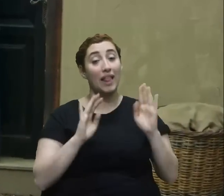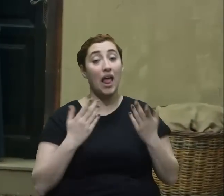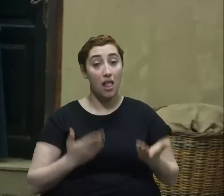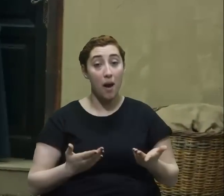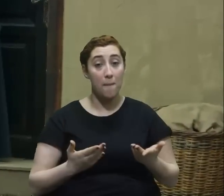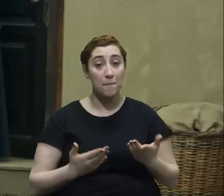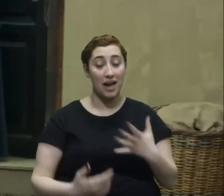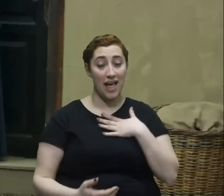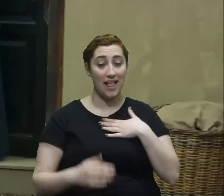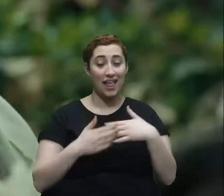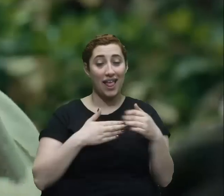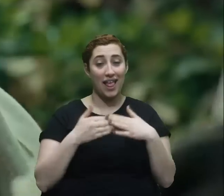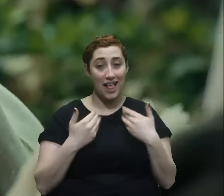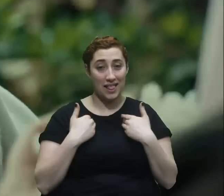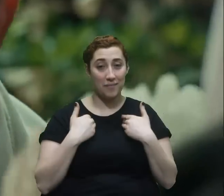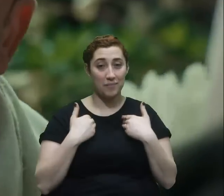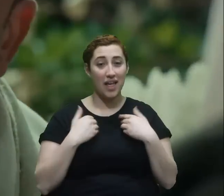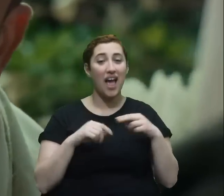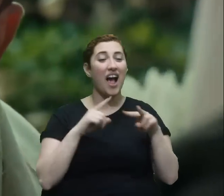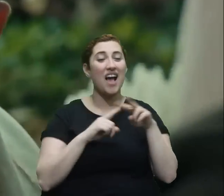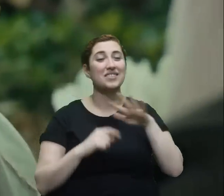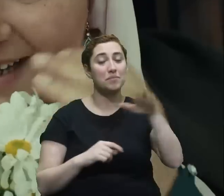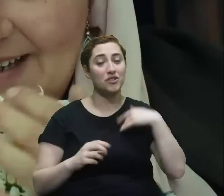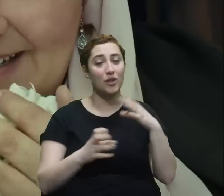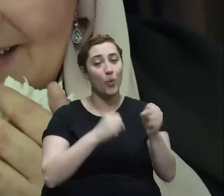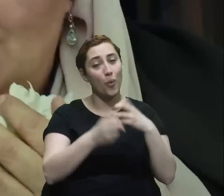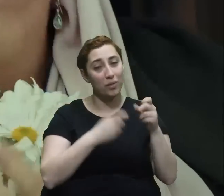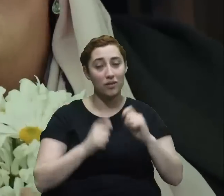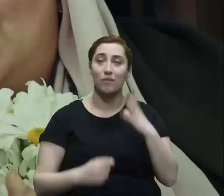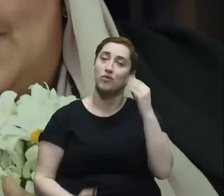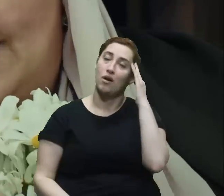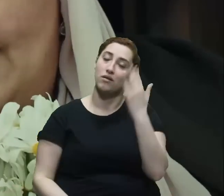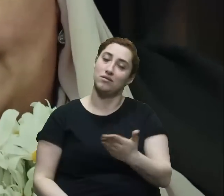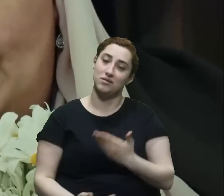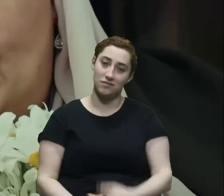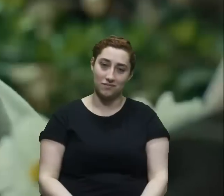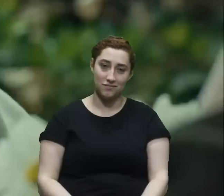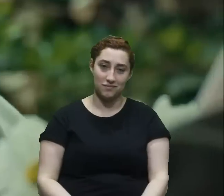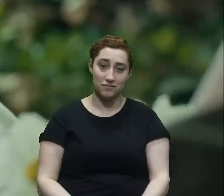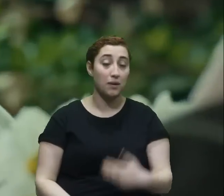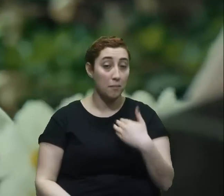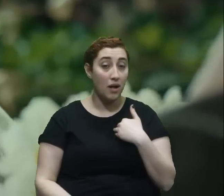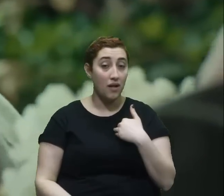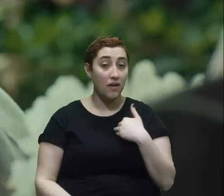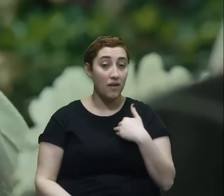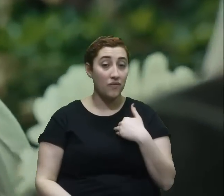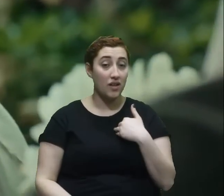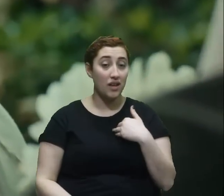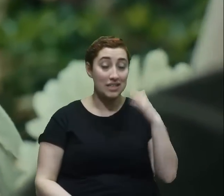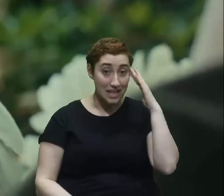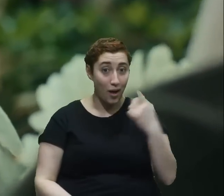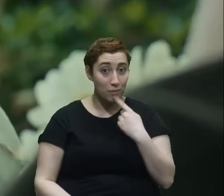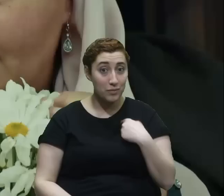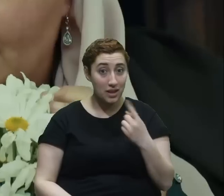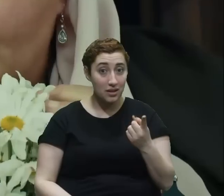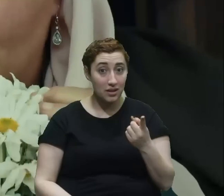ama kendi ellerimle Kasımpaşa sırtlarından topladım. Çok sağ olasın. Bana sağ olun